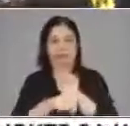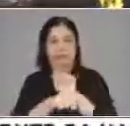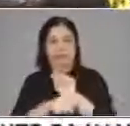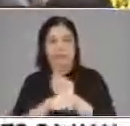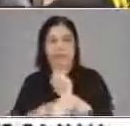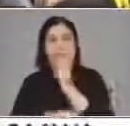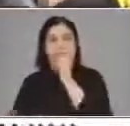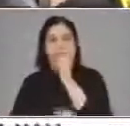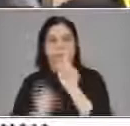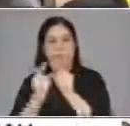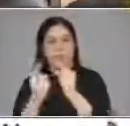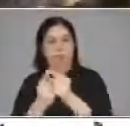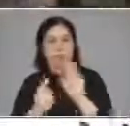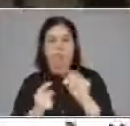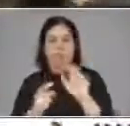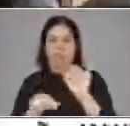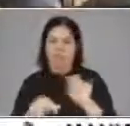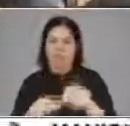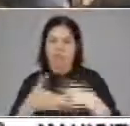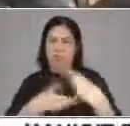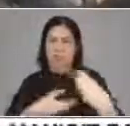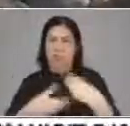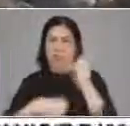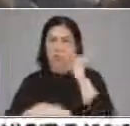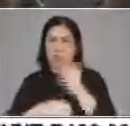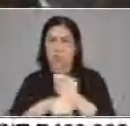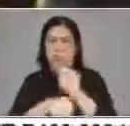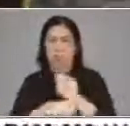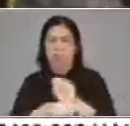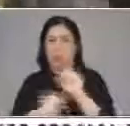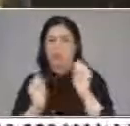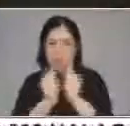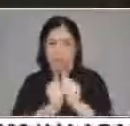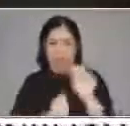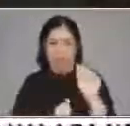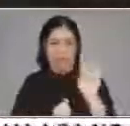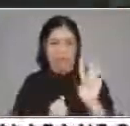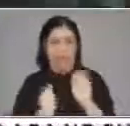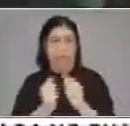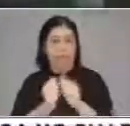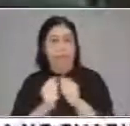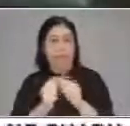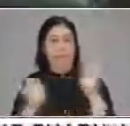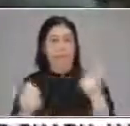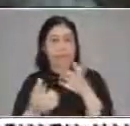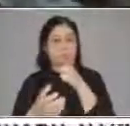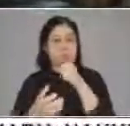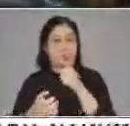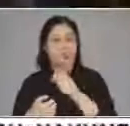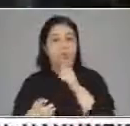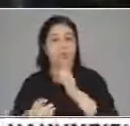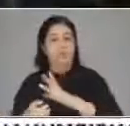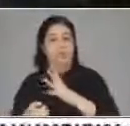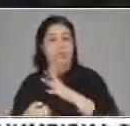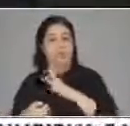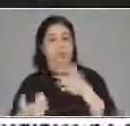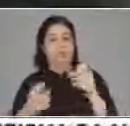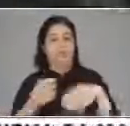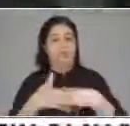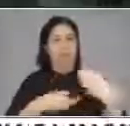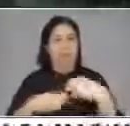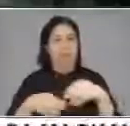Sputnik V vaccine ay ilalaan lamang ito sa 2 o 3 lugar na may mataas na kaso ng COVID-19. Dinala